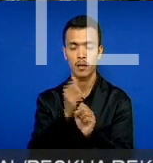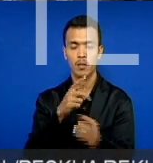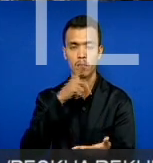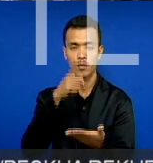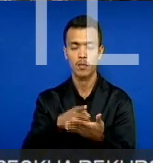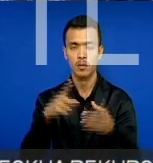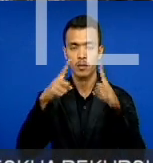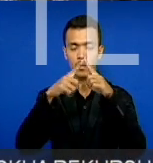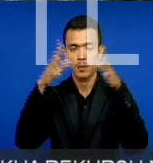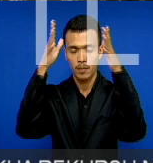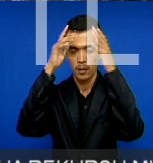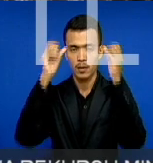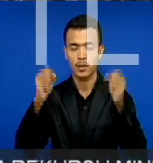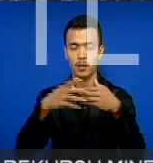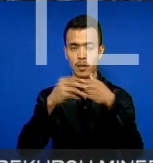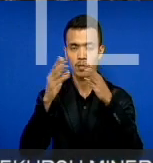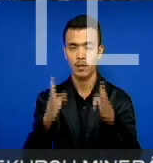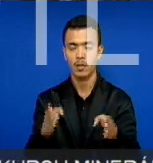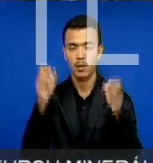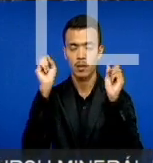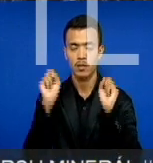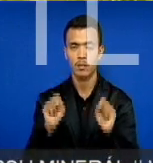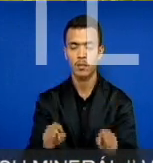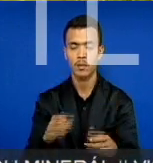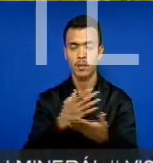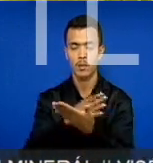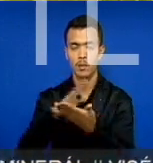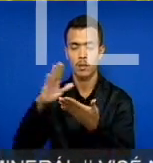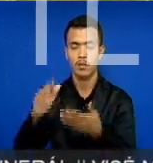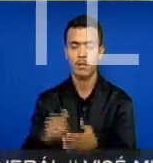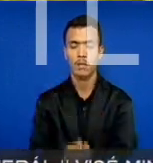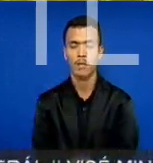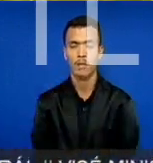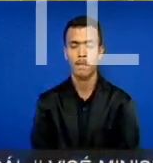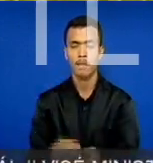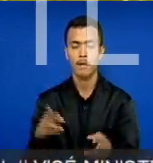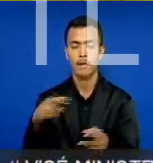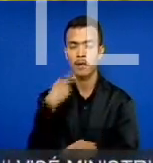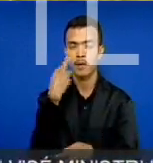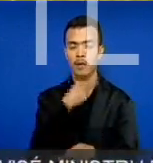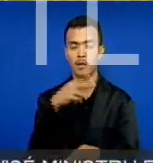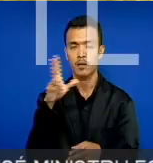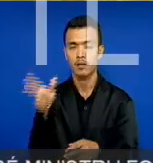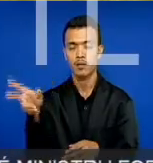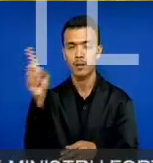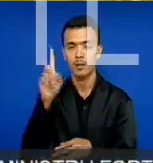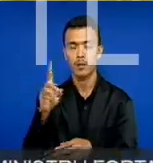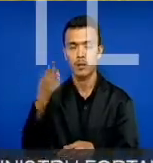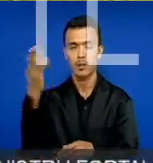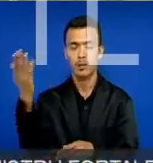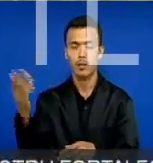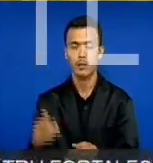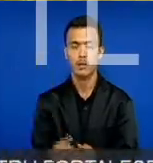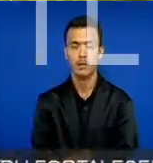presidente autoridadi atu bele hola natar hektar tolunulu resingida iha kaktua